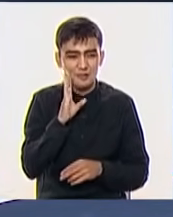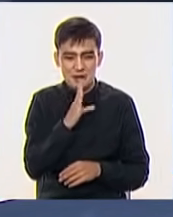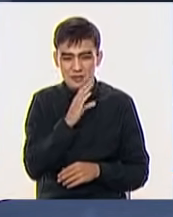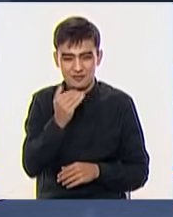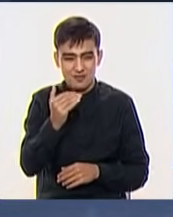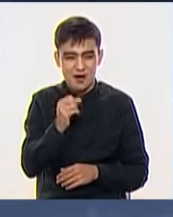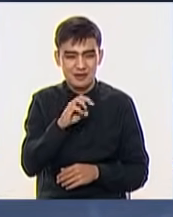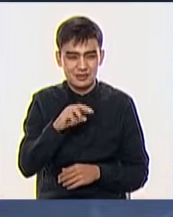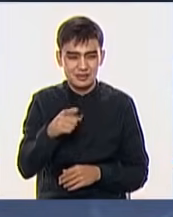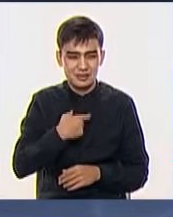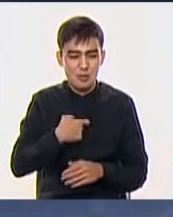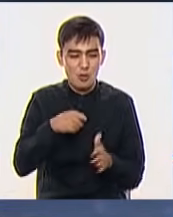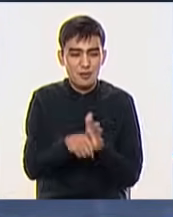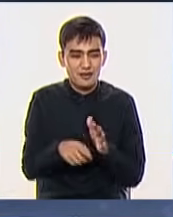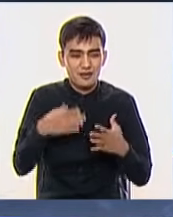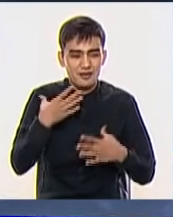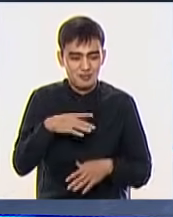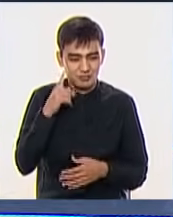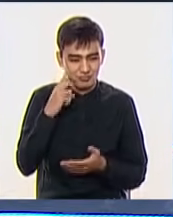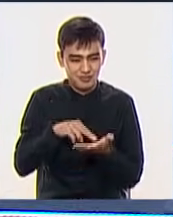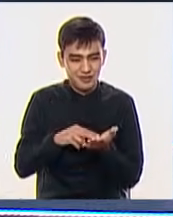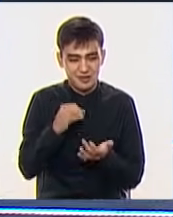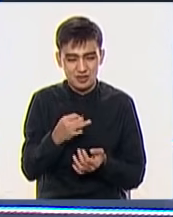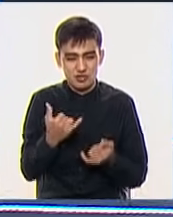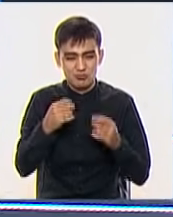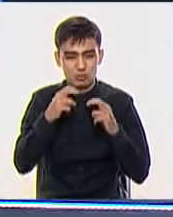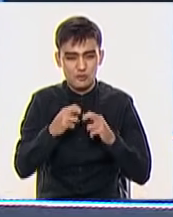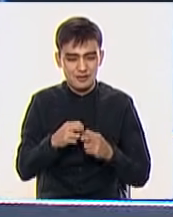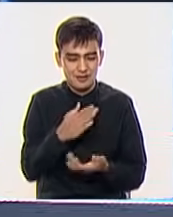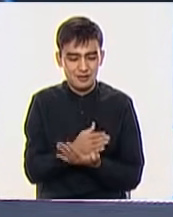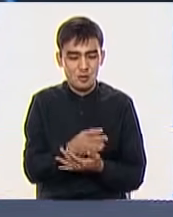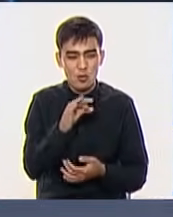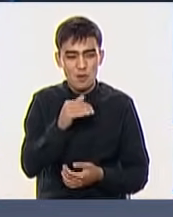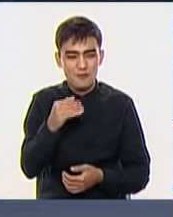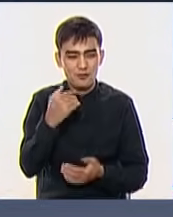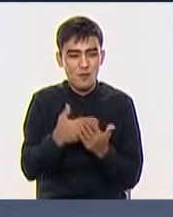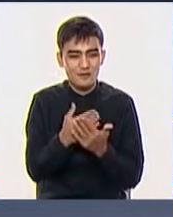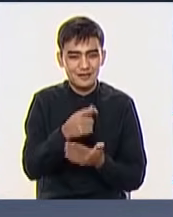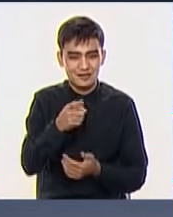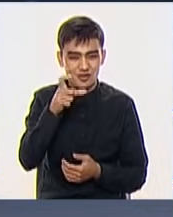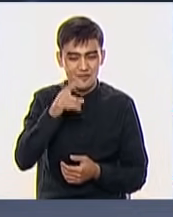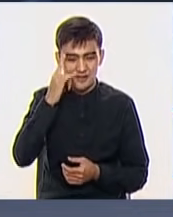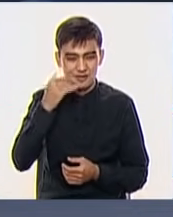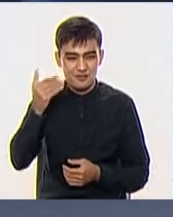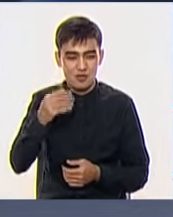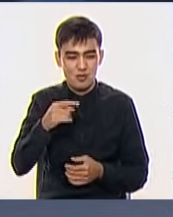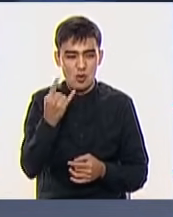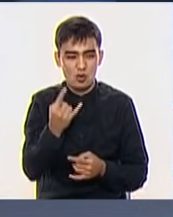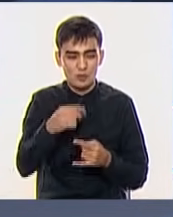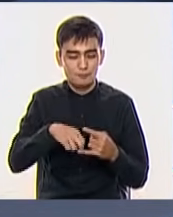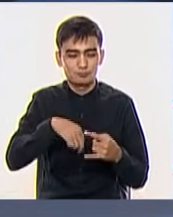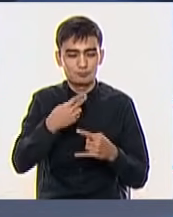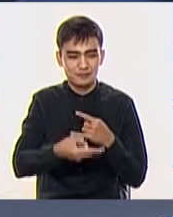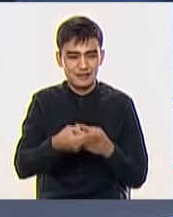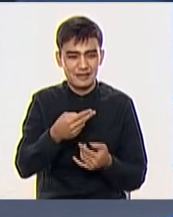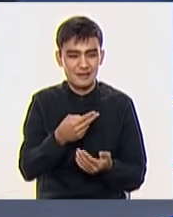было самоубийством. Именно такой версии сейчас придерживается следствие. По официальной информации, гражданка Казахстана выпала из окна 9-го